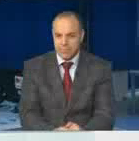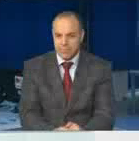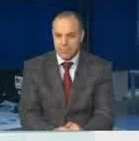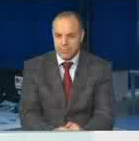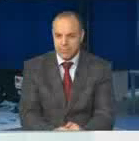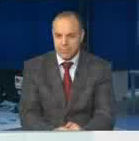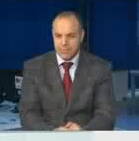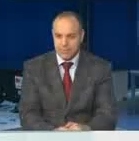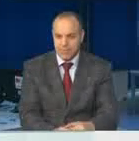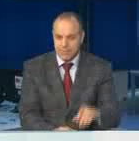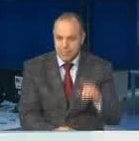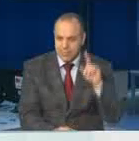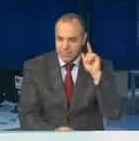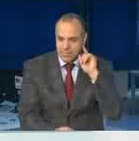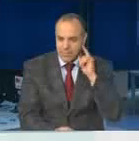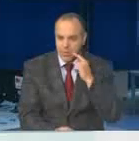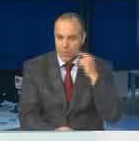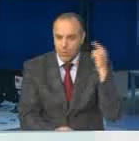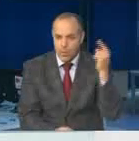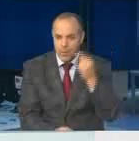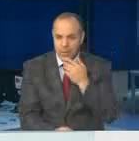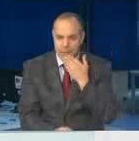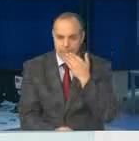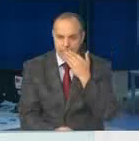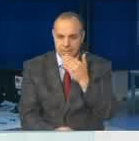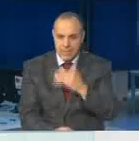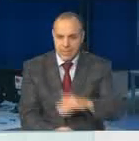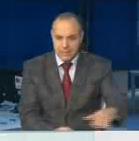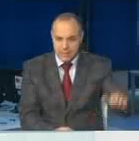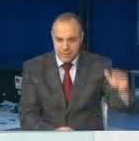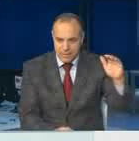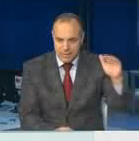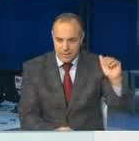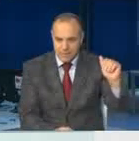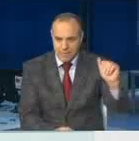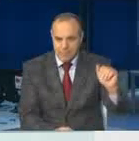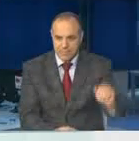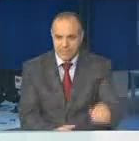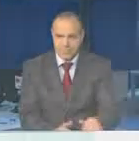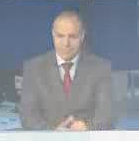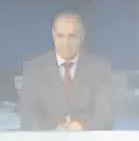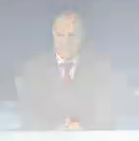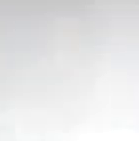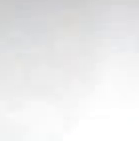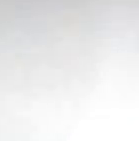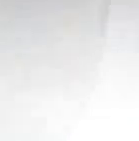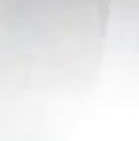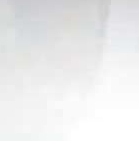أشكر انتباهكم مشاهدينا الكرام، إلى اللقاء.